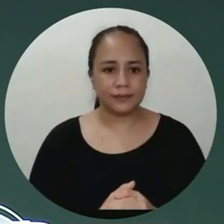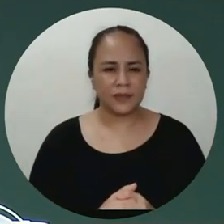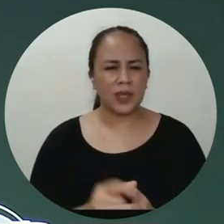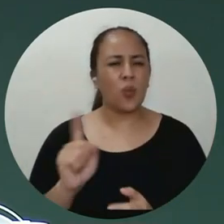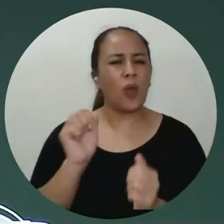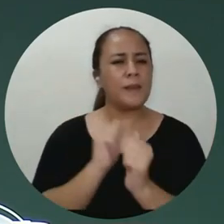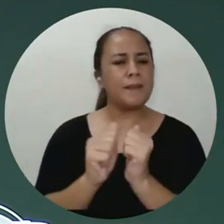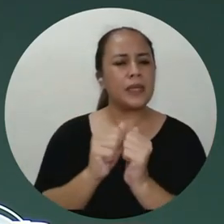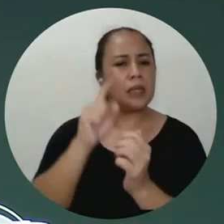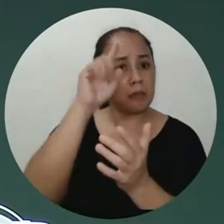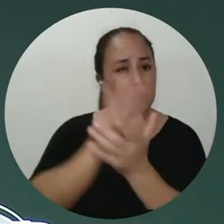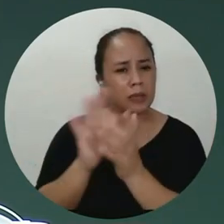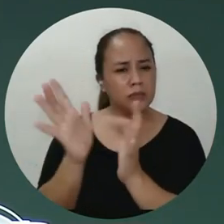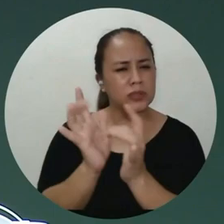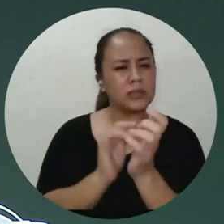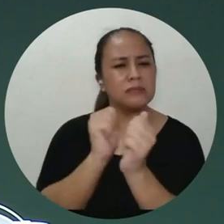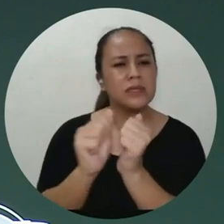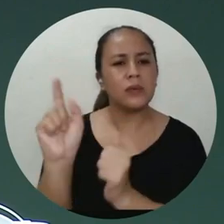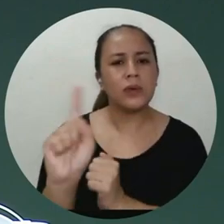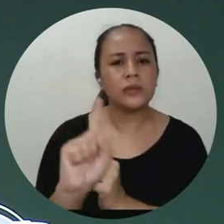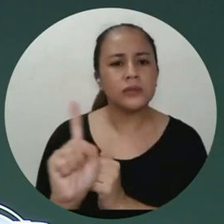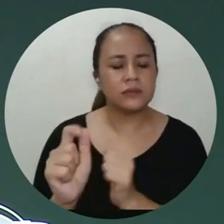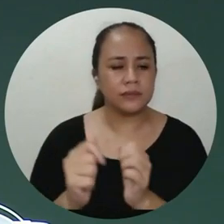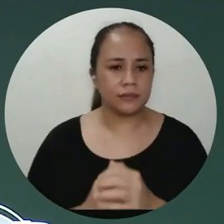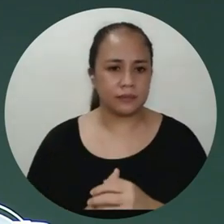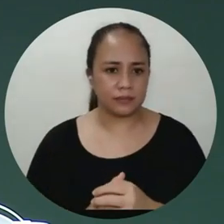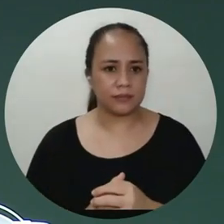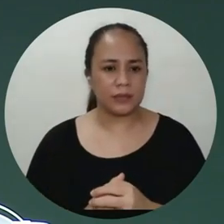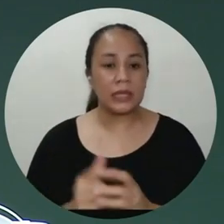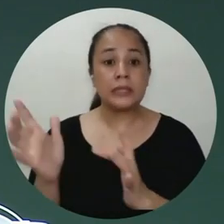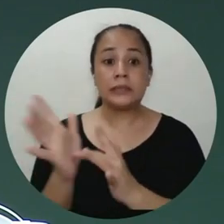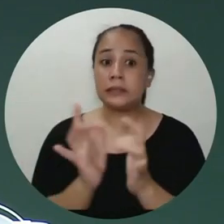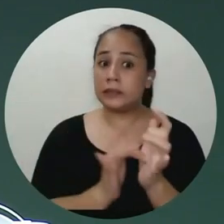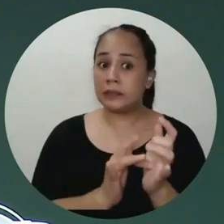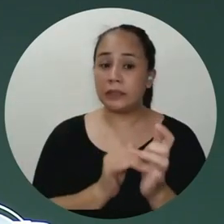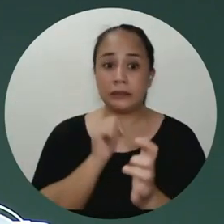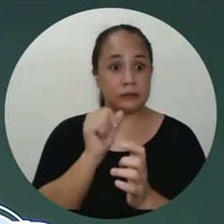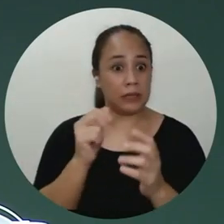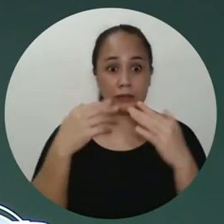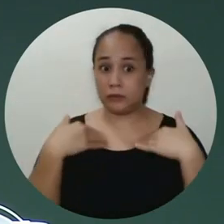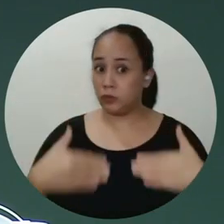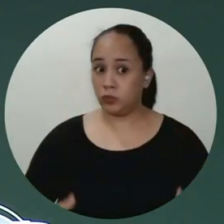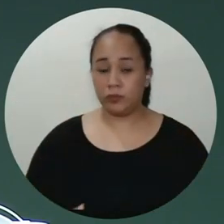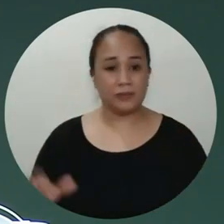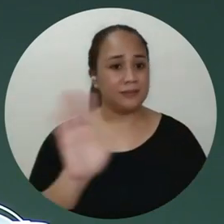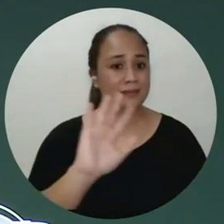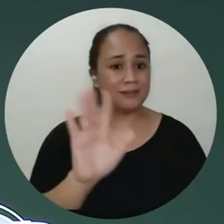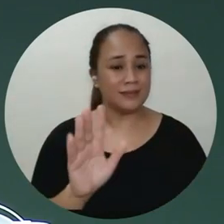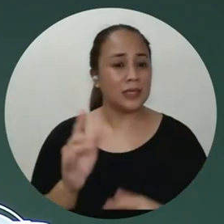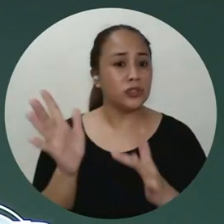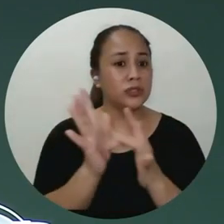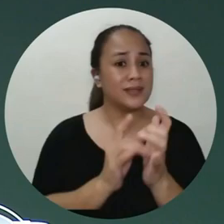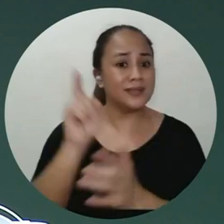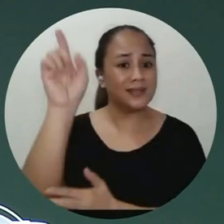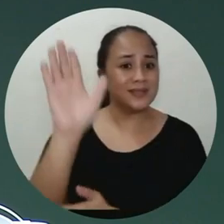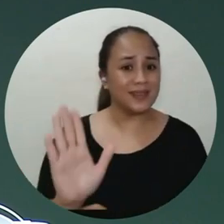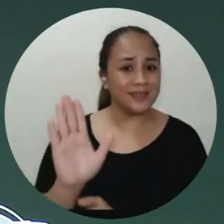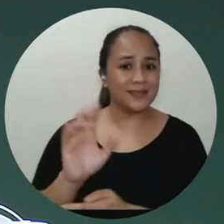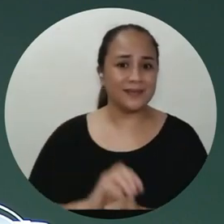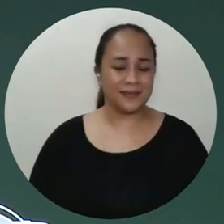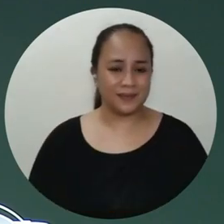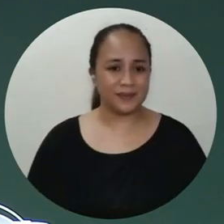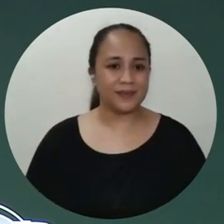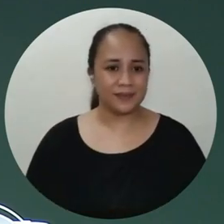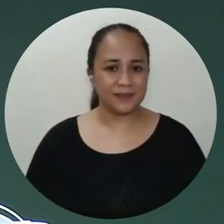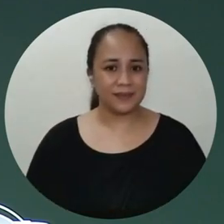to believe in Jesus? 예수님은 사람이 아니에요. Jesus is not a human. 하나님이세요. He is a God. 하나님을 어떻게 알아요,